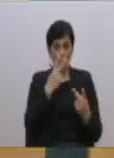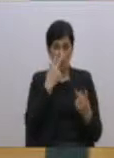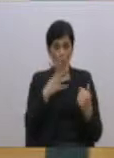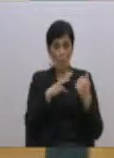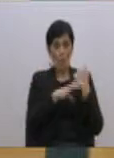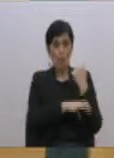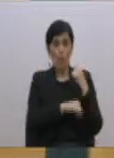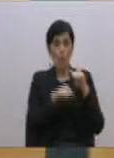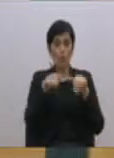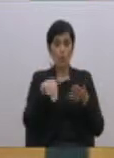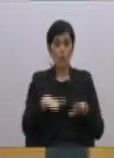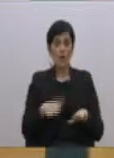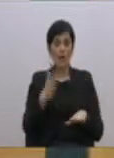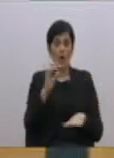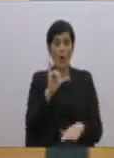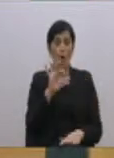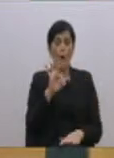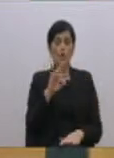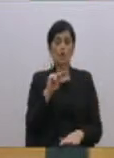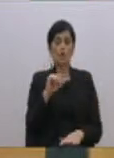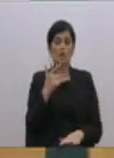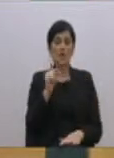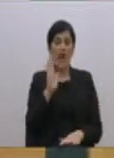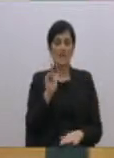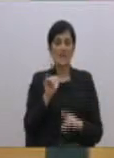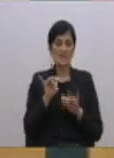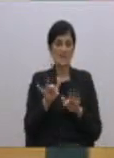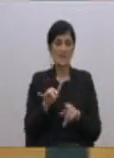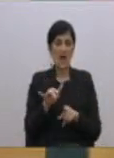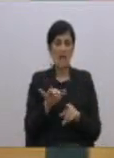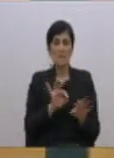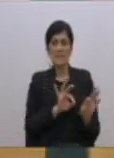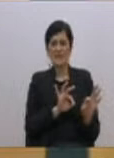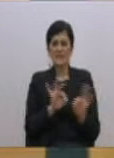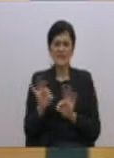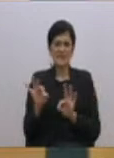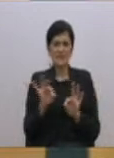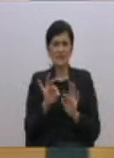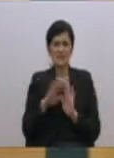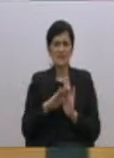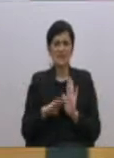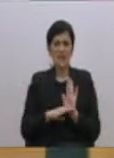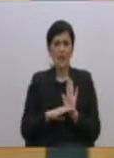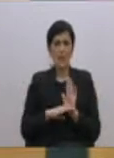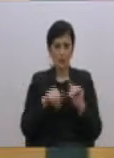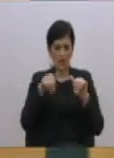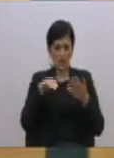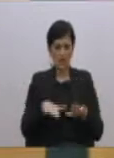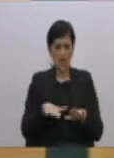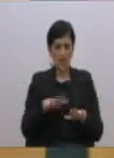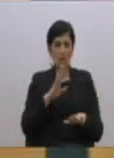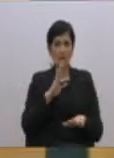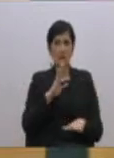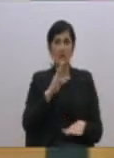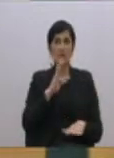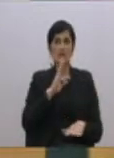გამოტანილი გადაწყვეტილება უჩიგავას საქმეზე, სადაც სისტემური და სისტემატური დანაშაული დაგიდგინეთ ქალბატონ ხატია სტრასბურგის